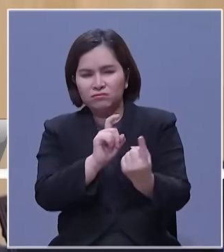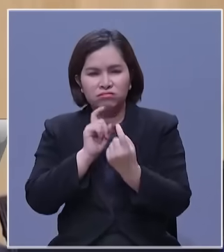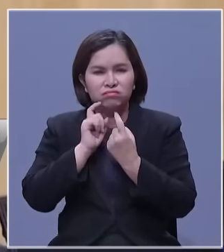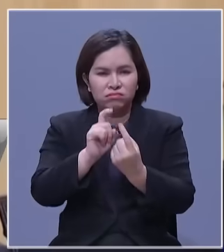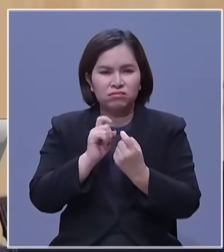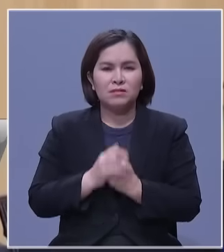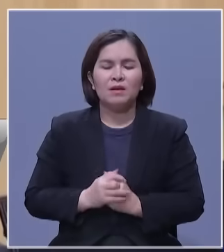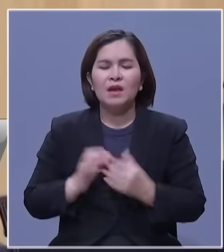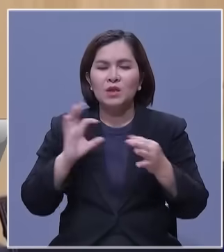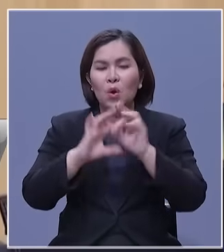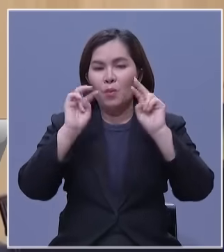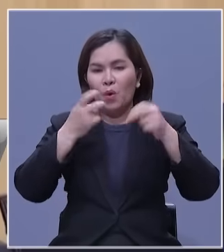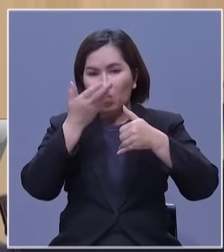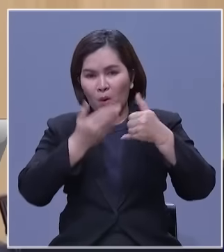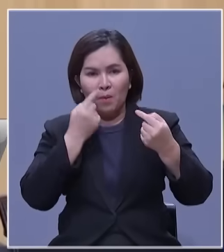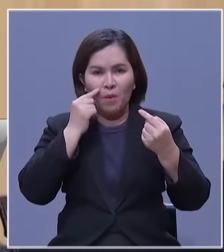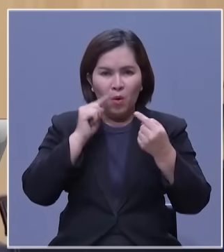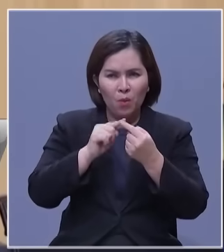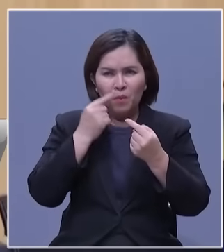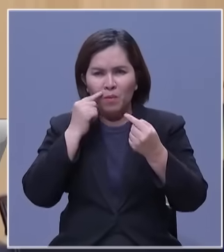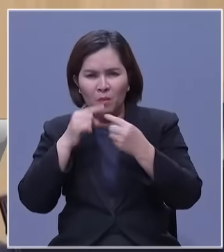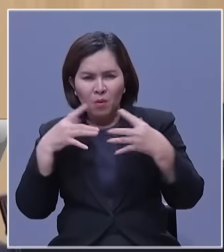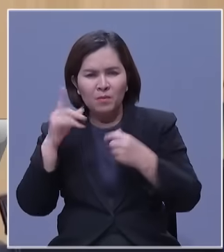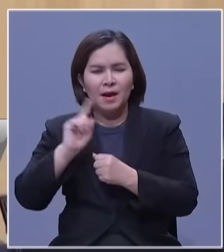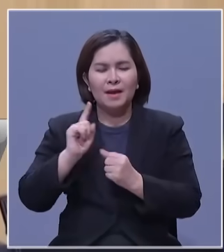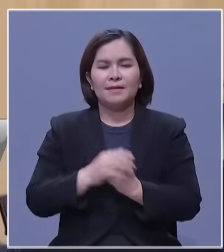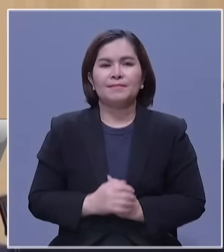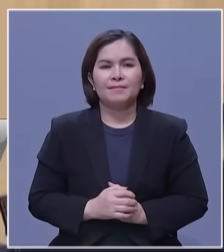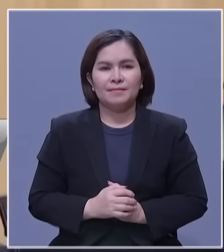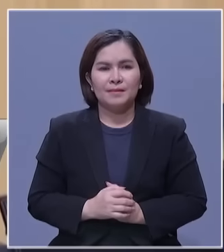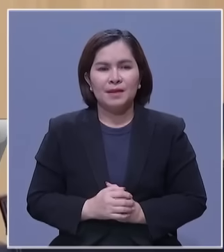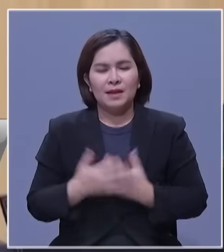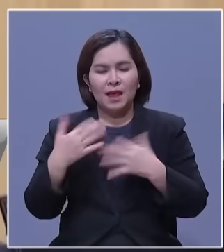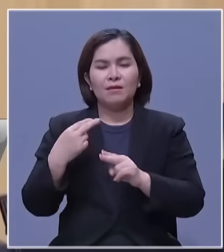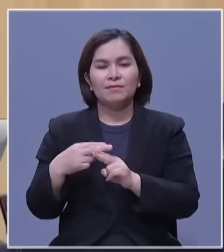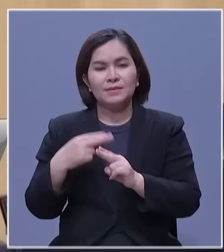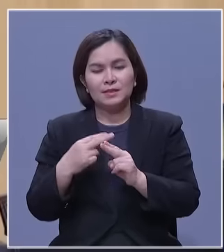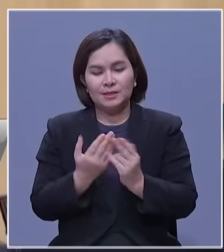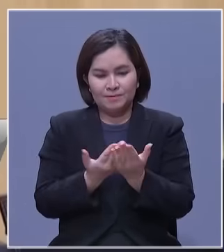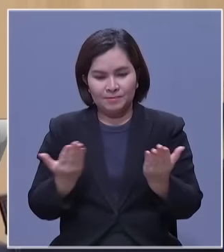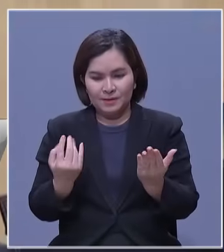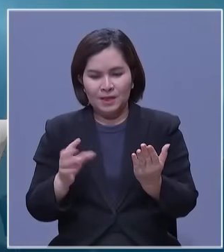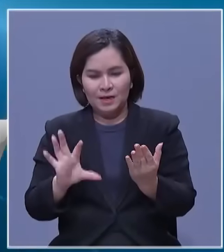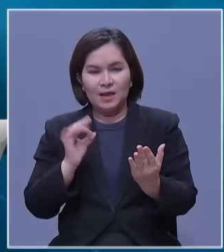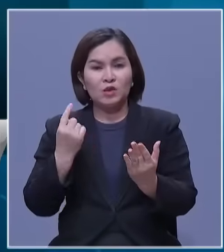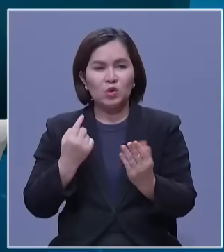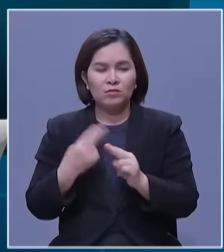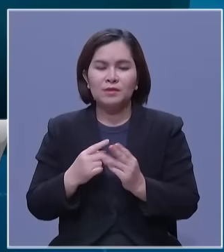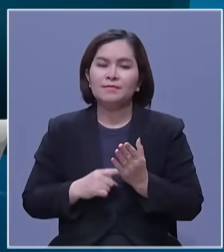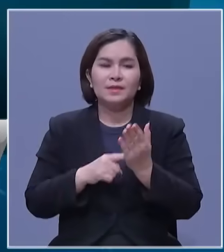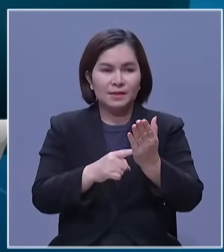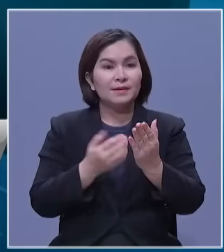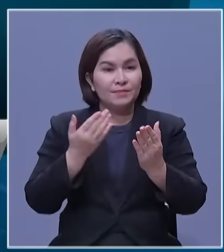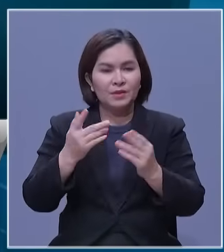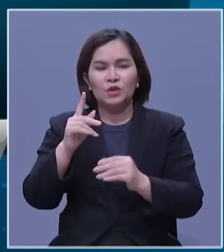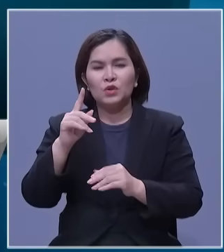แล้วก็ถกกันเรื่องคุณสมบัติของแคนดิเดตแต่ละคนก่อนจะมีการเสนอชื่อที่เห็นว่าเหมาะสมซึ่งก็คือพลต